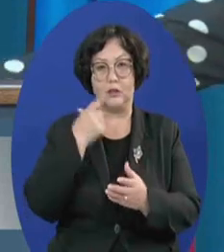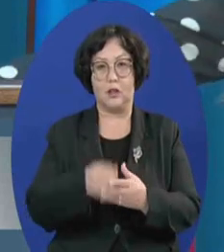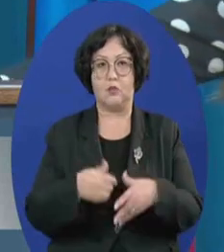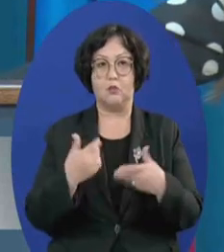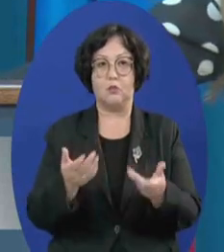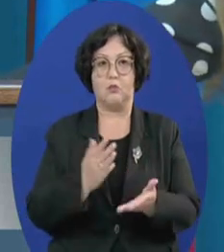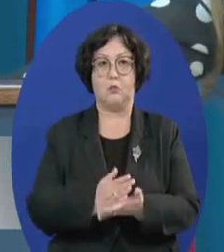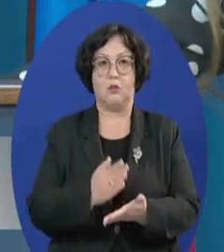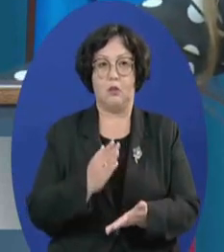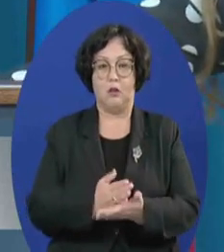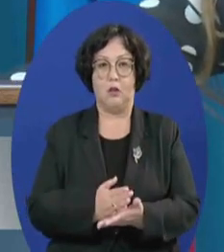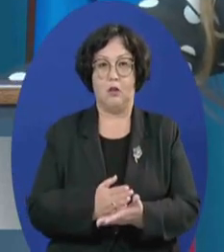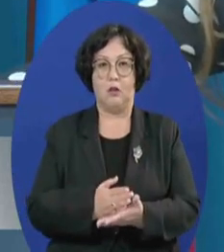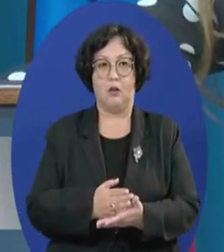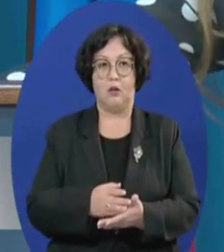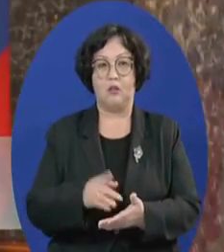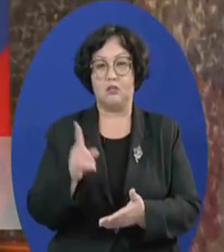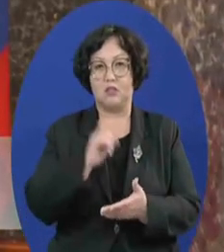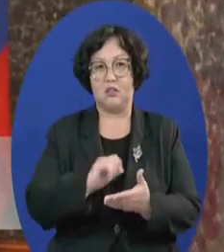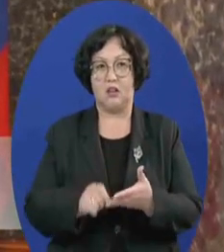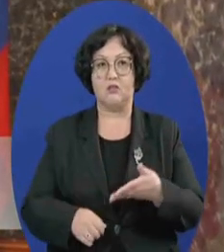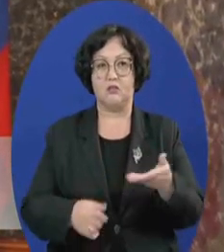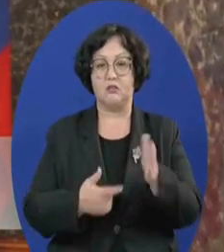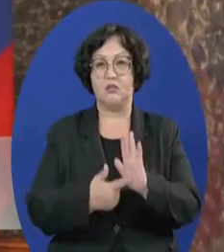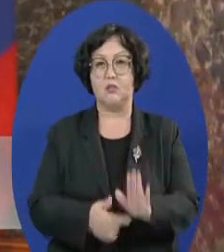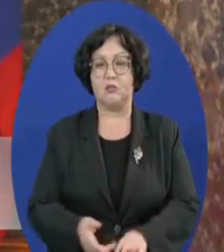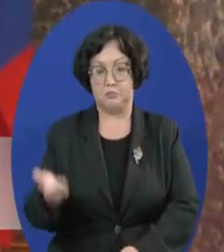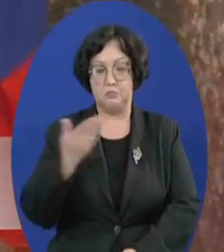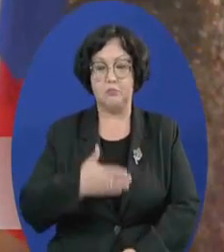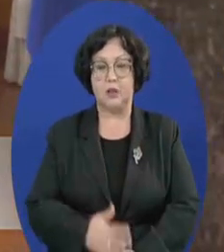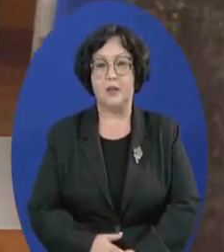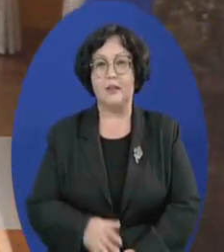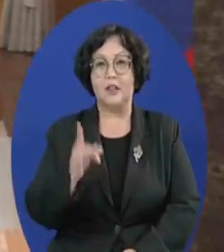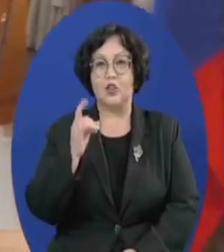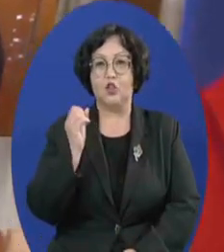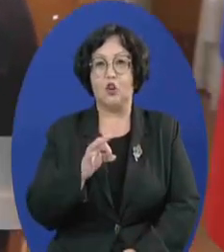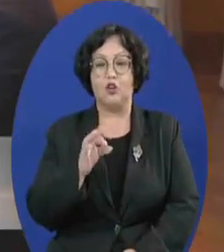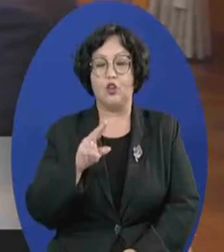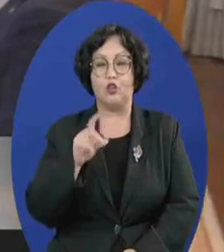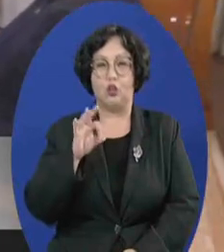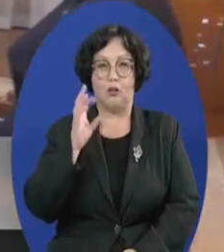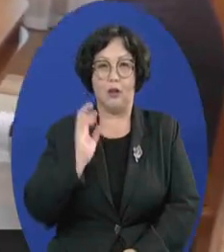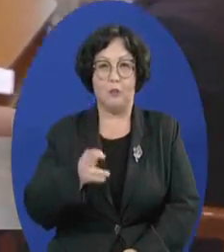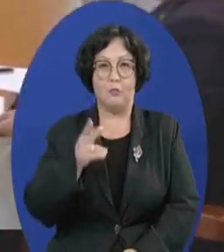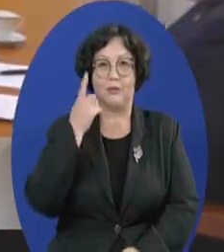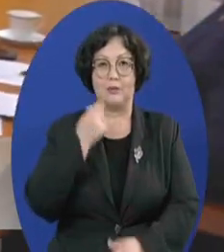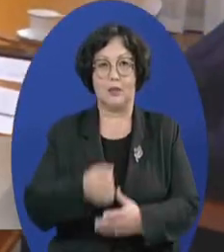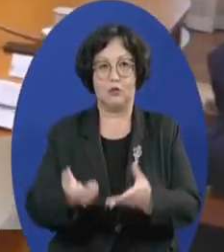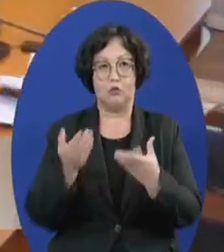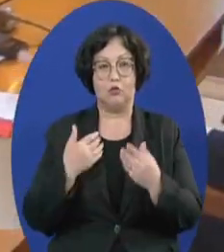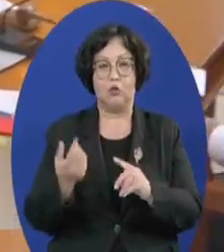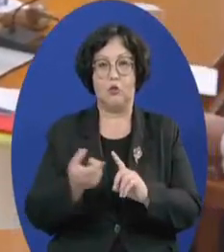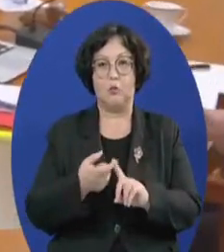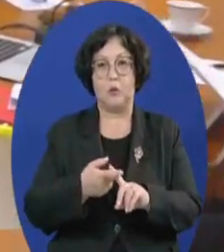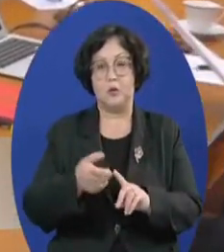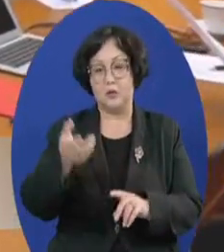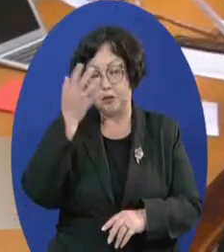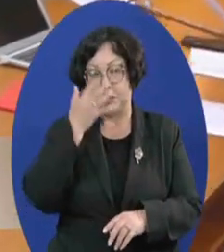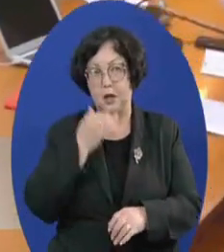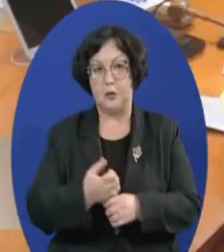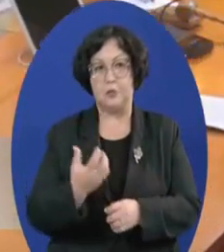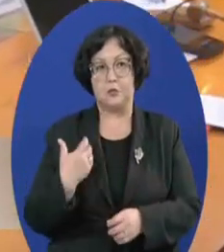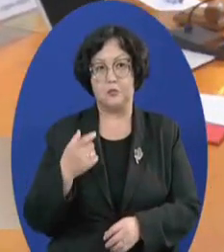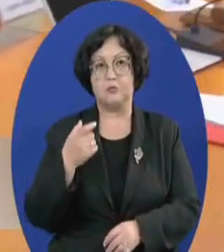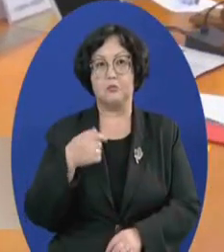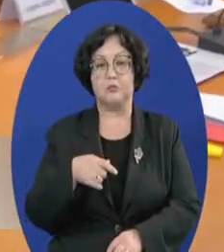байгаагаа уг загталд илэрхийлсэн байгаа. Rio Tinto компани гаргасан тухайн саналуудын талаар засгийн газрын